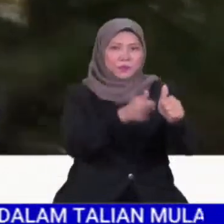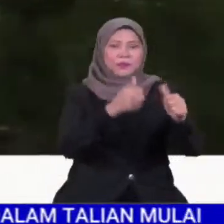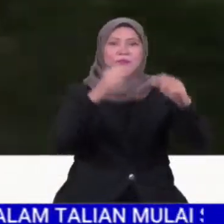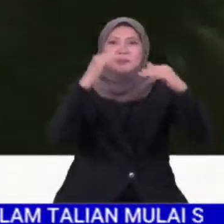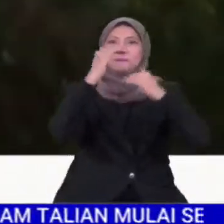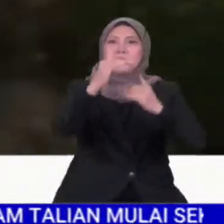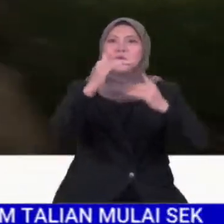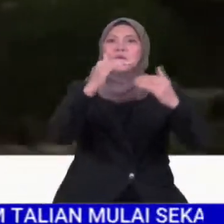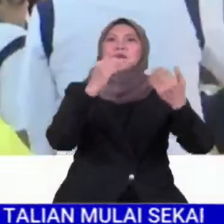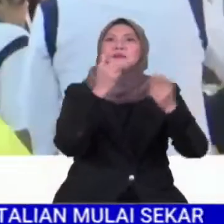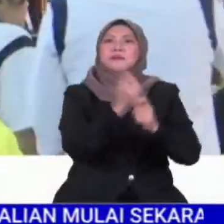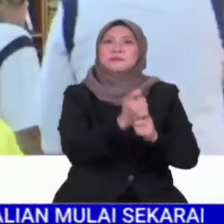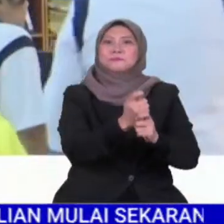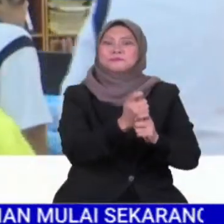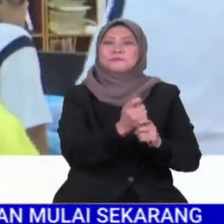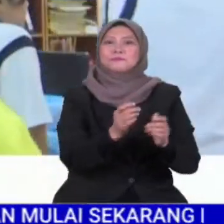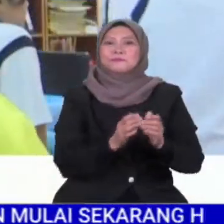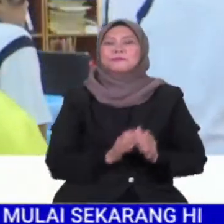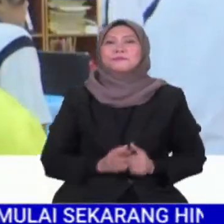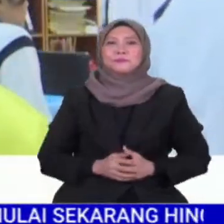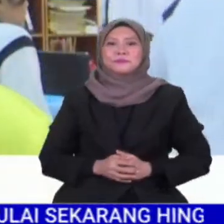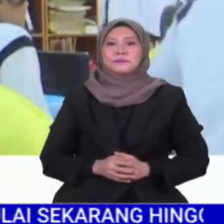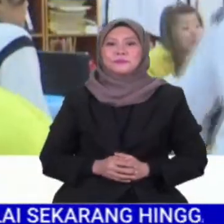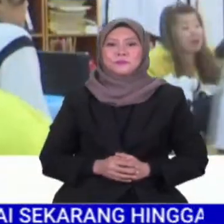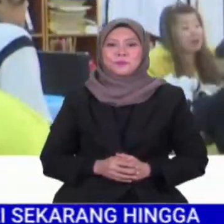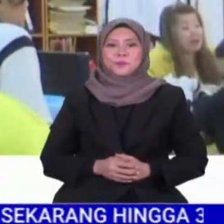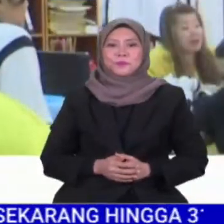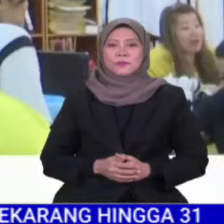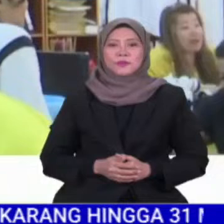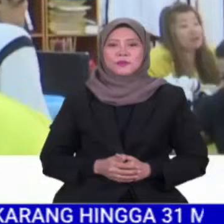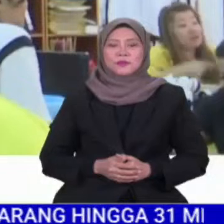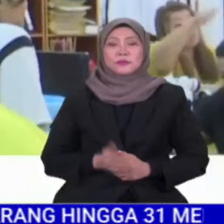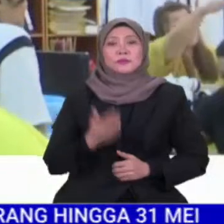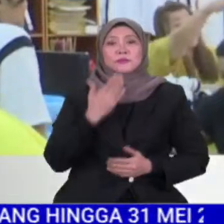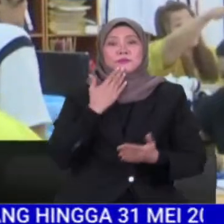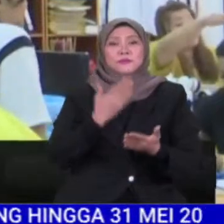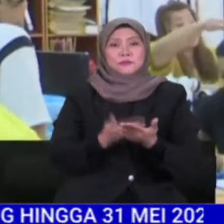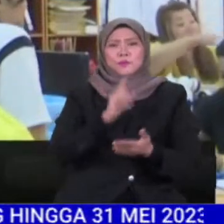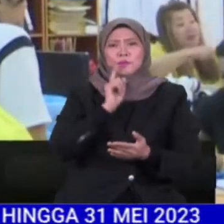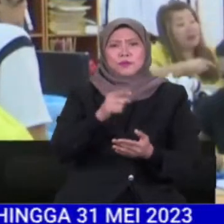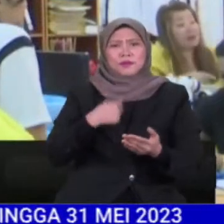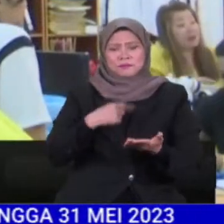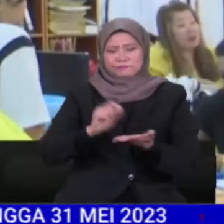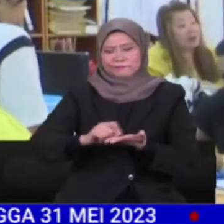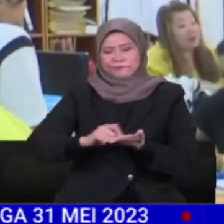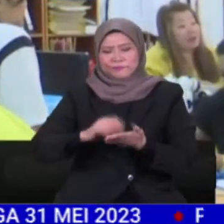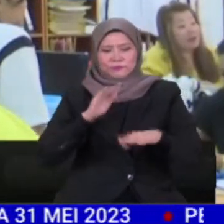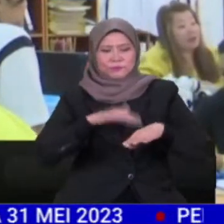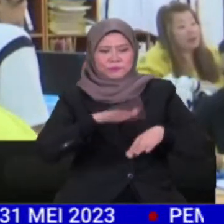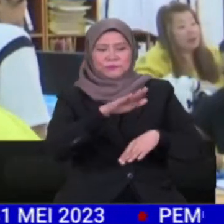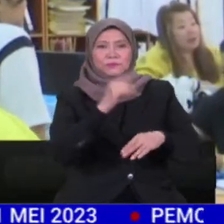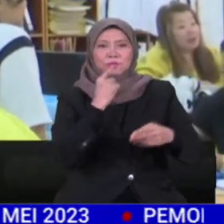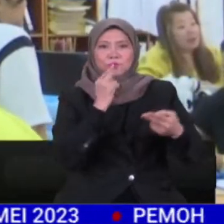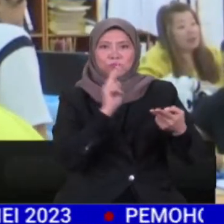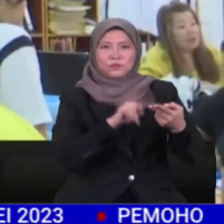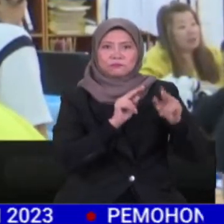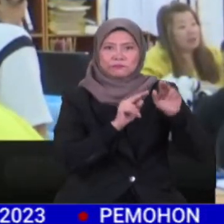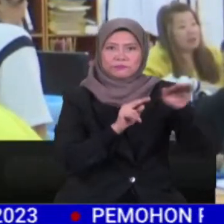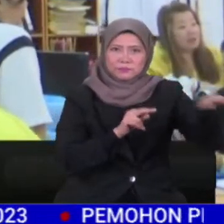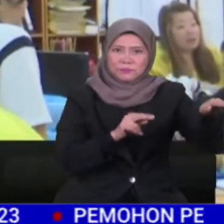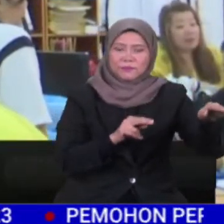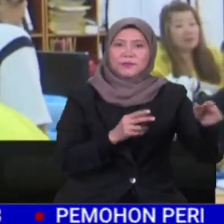tempoh yang ditetapkan. It is always good to come from the rakyat, you know, because I write to them first so that they'll be